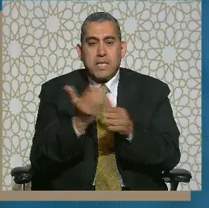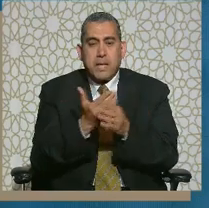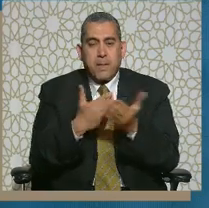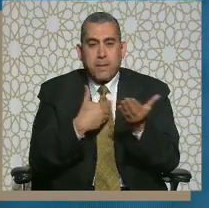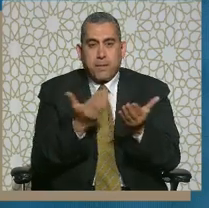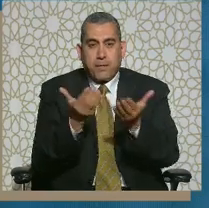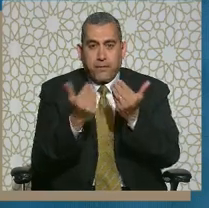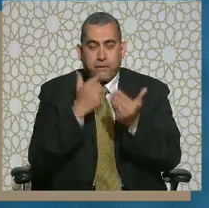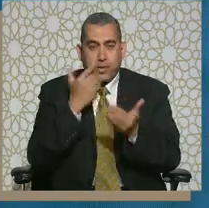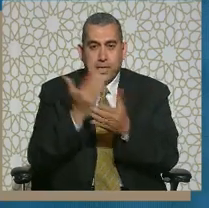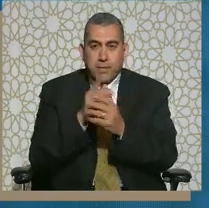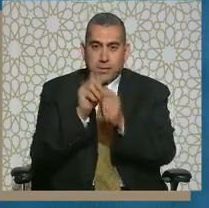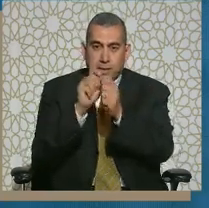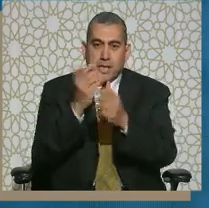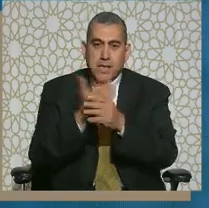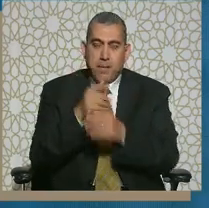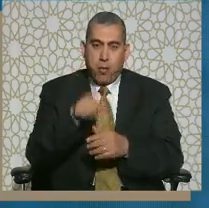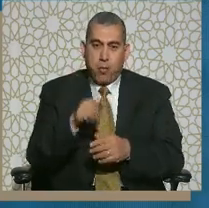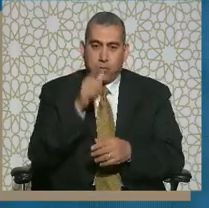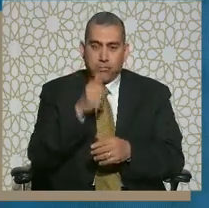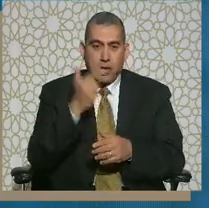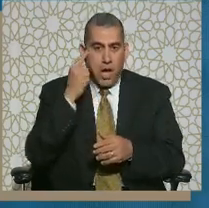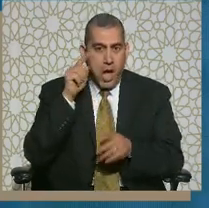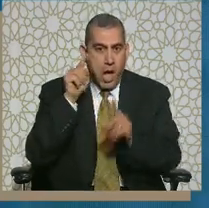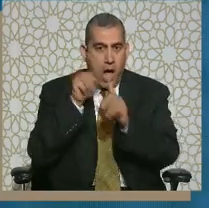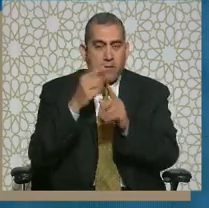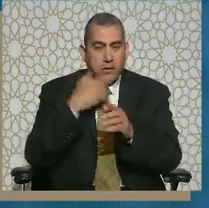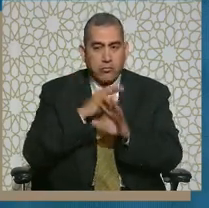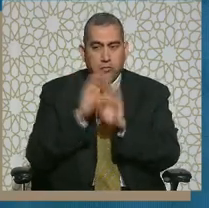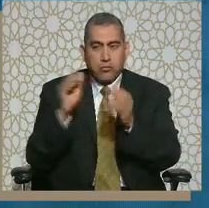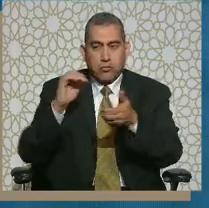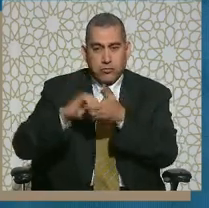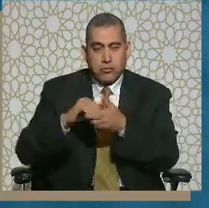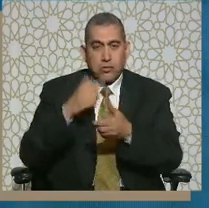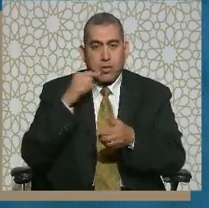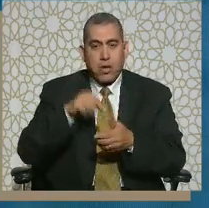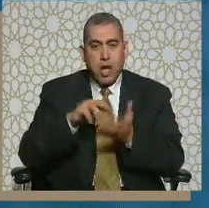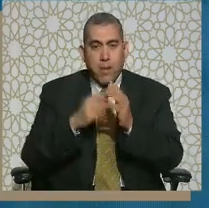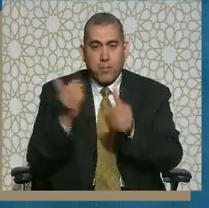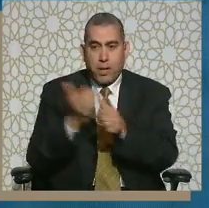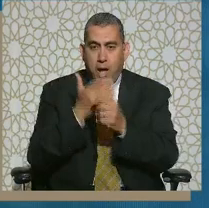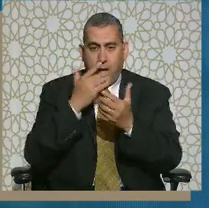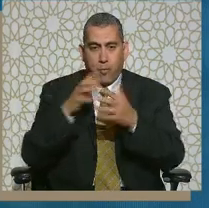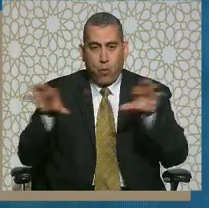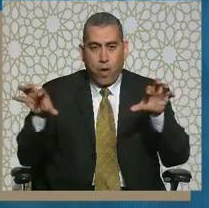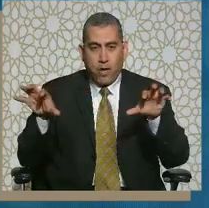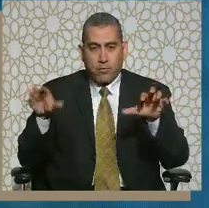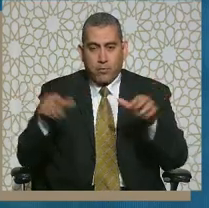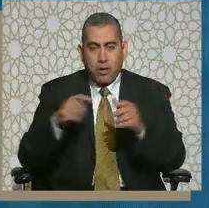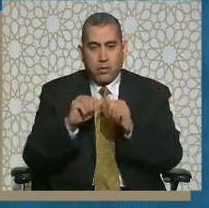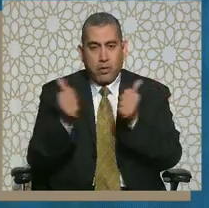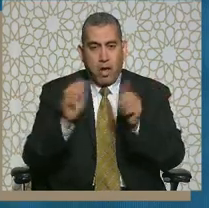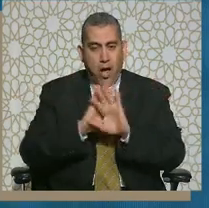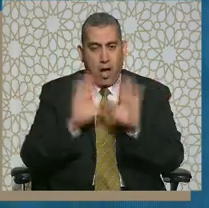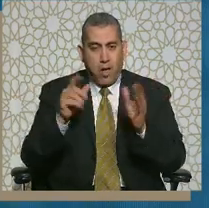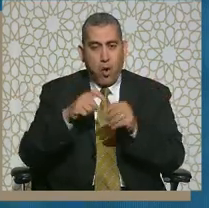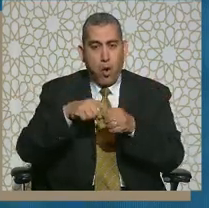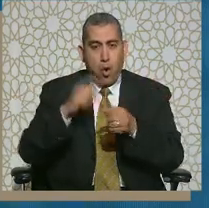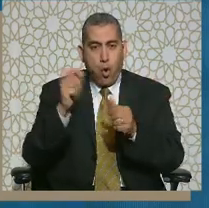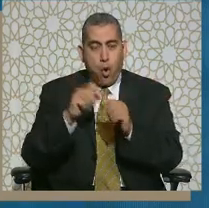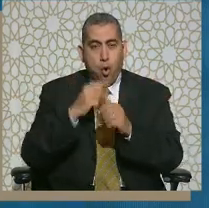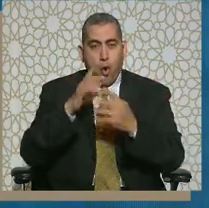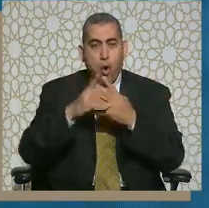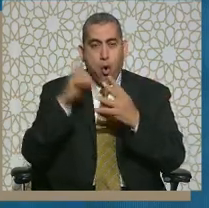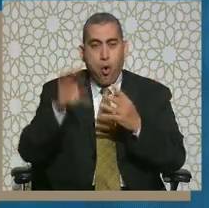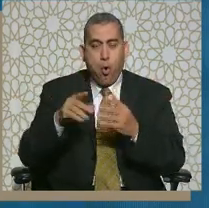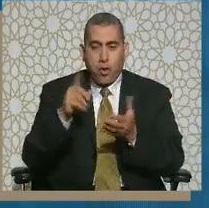ونعالج السبب اولا عشان نقدر نرجع لان انتم دلوقتي مش ازواج هي دلوقتي مطلقه منك والخلع ده طلاق بائ